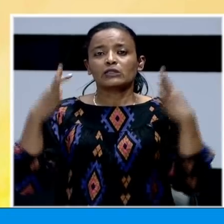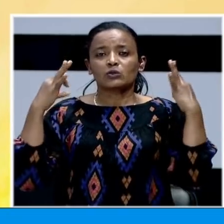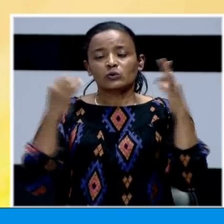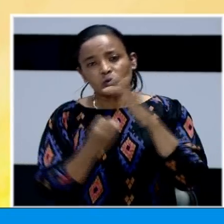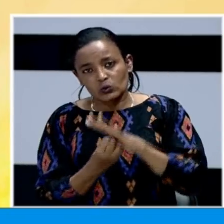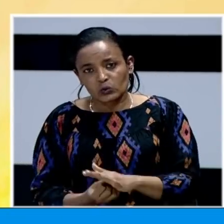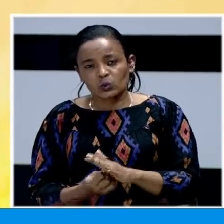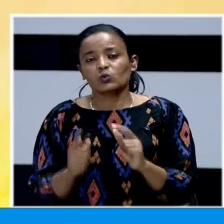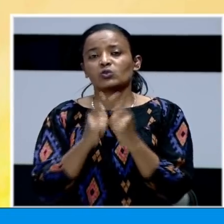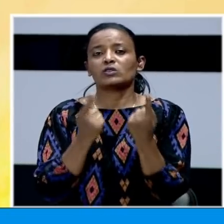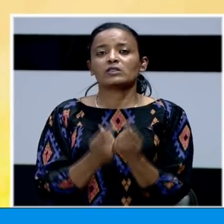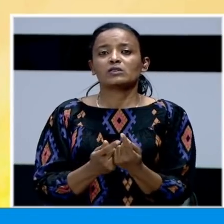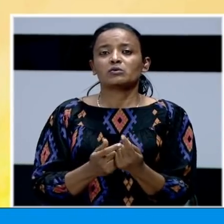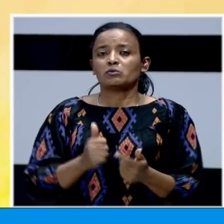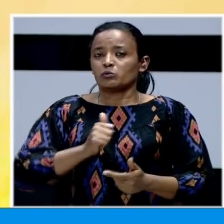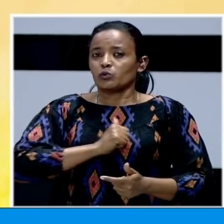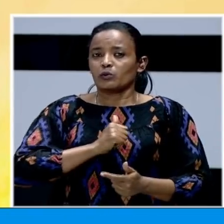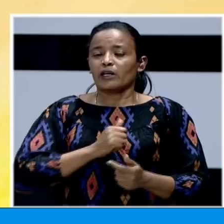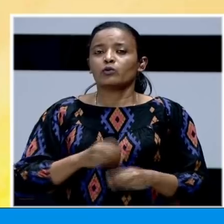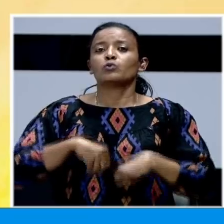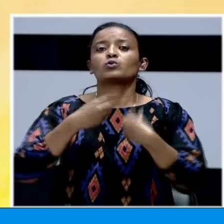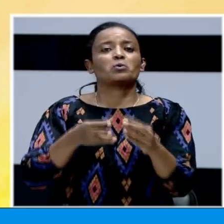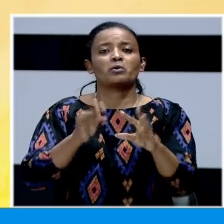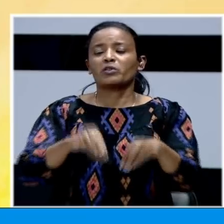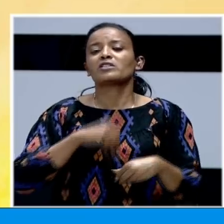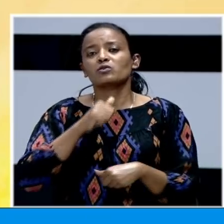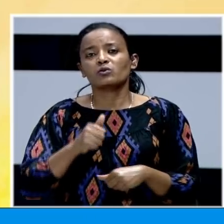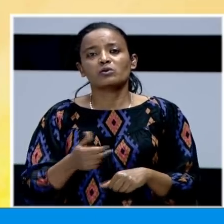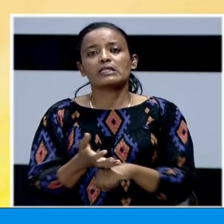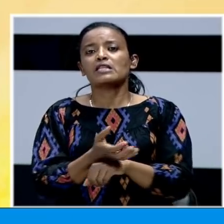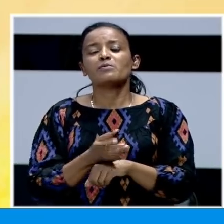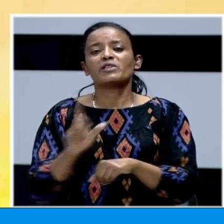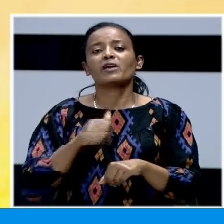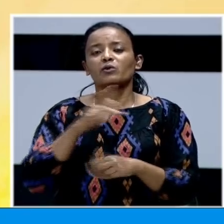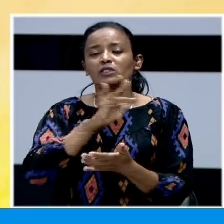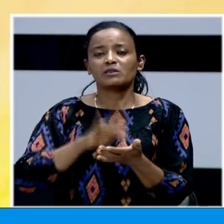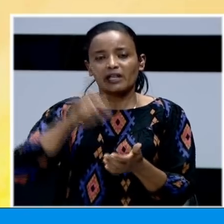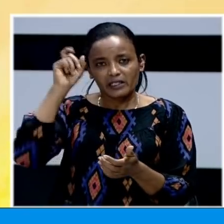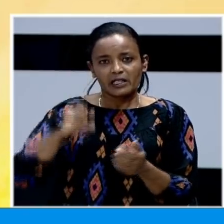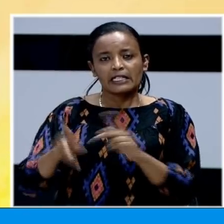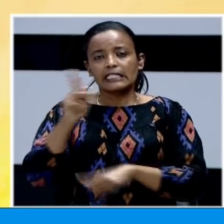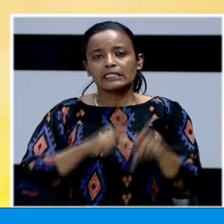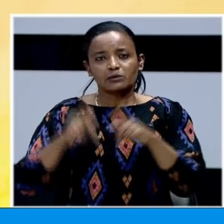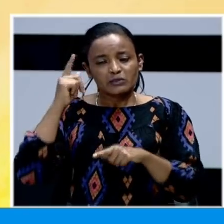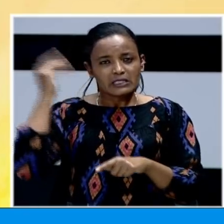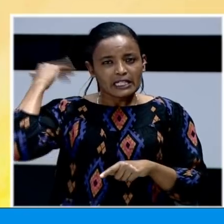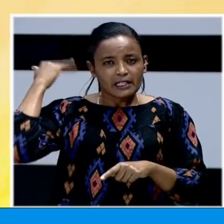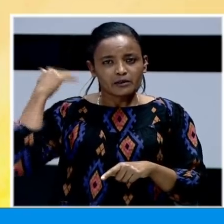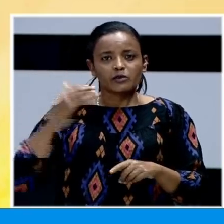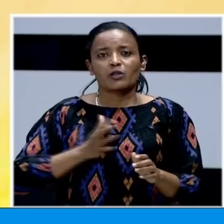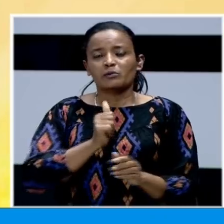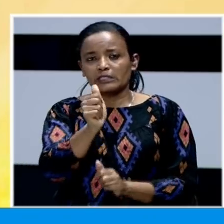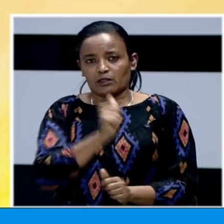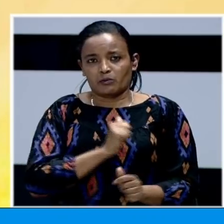اخنات زلو كجله بوننو زتخوه ويزخلو مسوات ايكونن زبلت مع خلايا كوميتي حزب تقرأي كاب كدمو ون مثل